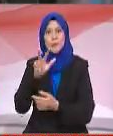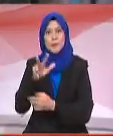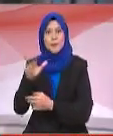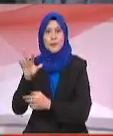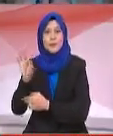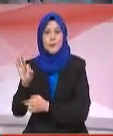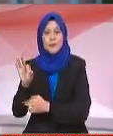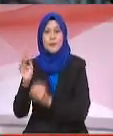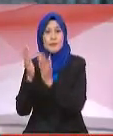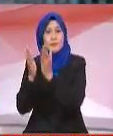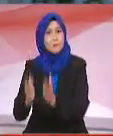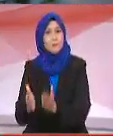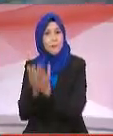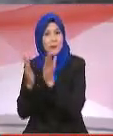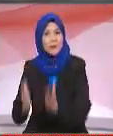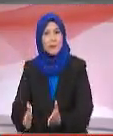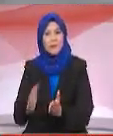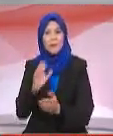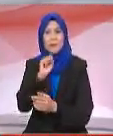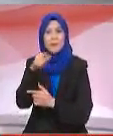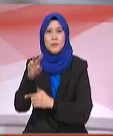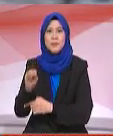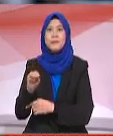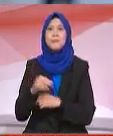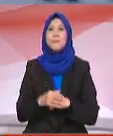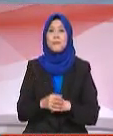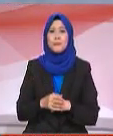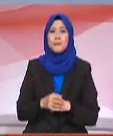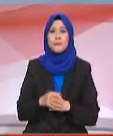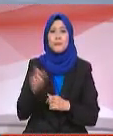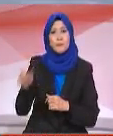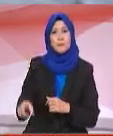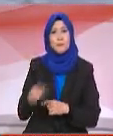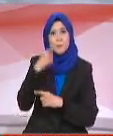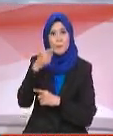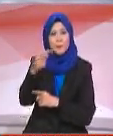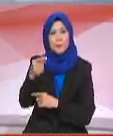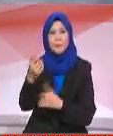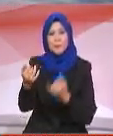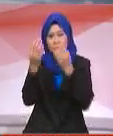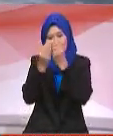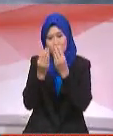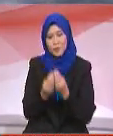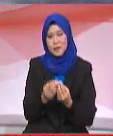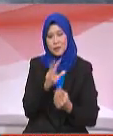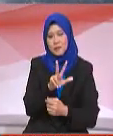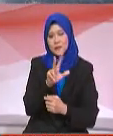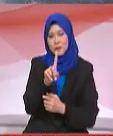calon SPM. Pengarah Pendidikan Negeri Muhammad Suhaimi Muhammad Ali berkata, daripada angka itu